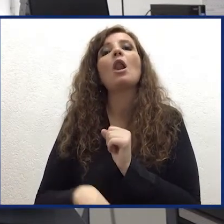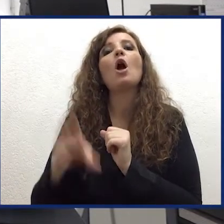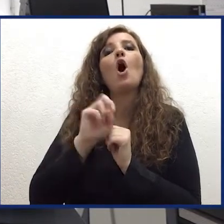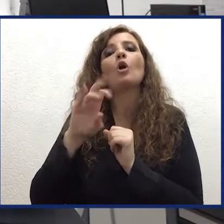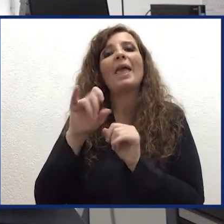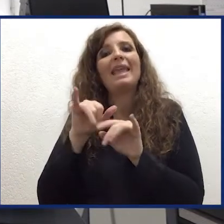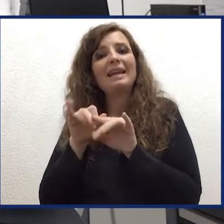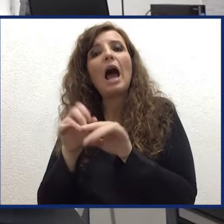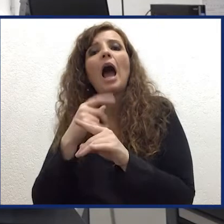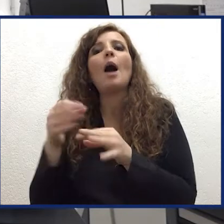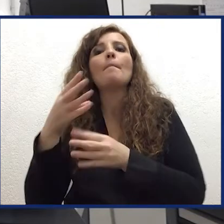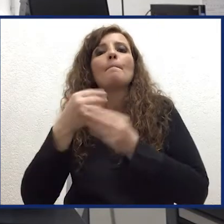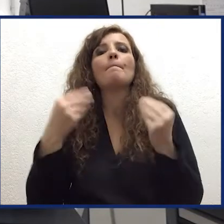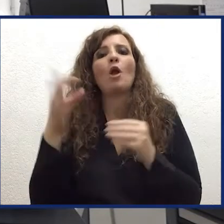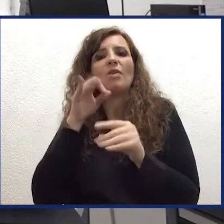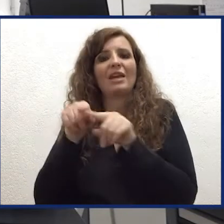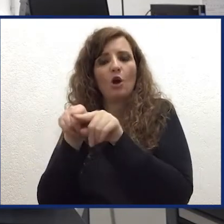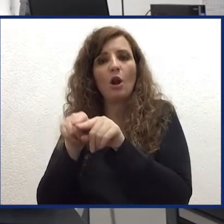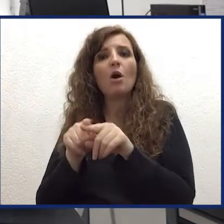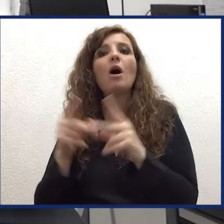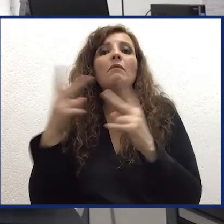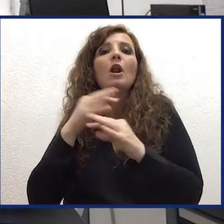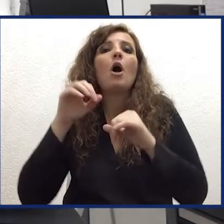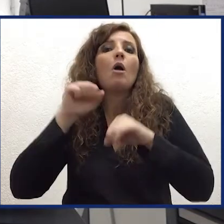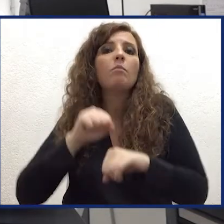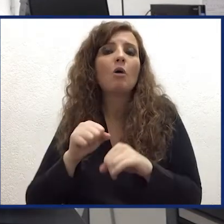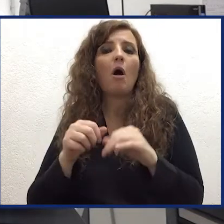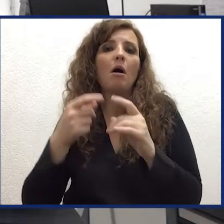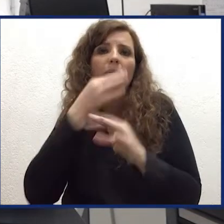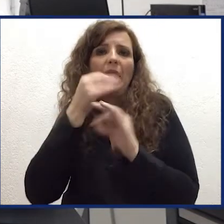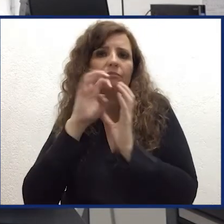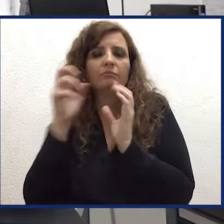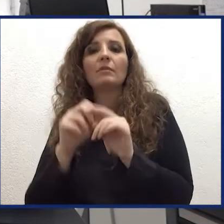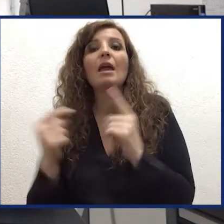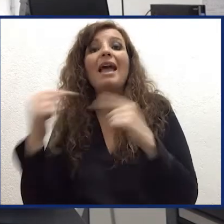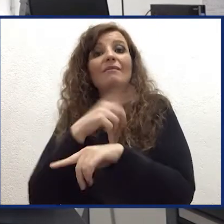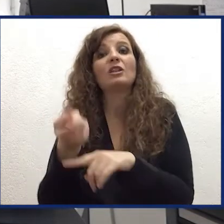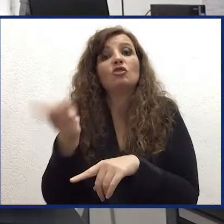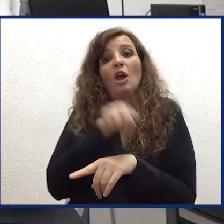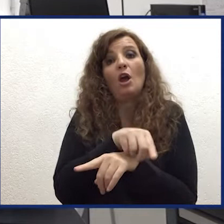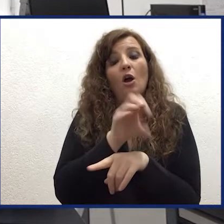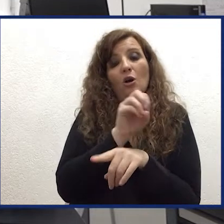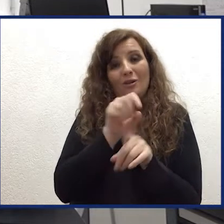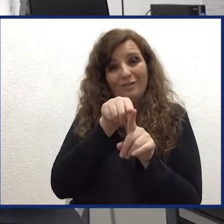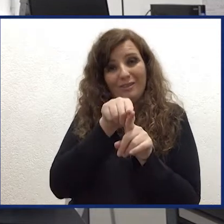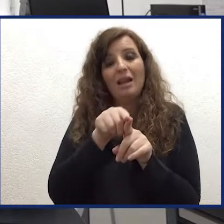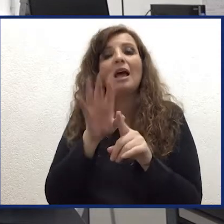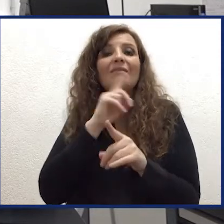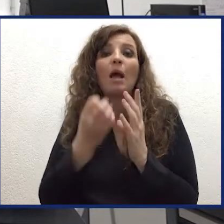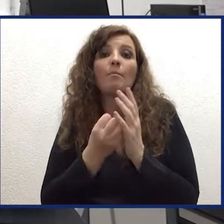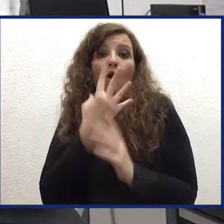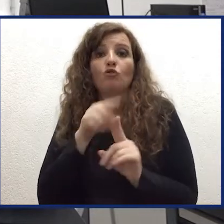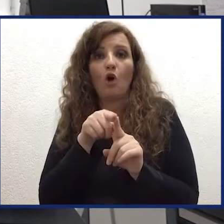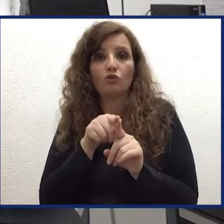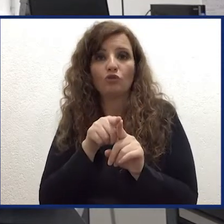l'olorepina, come dicevo, è un polifenolo che può essere presente nelle foglie d'olivo o nelle olive, mentre l'olorepina glucone, quindi